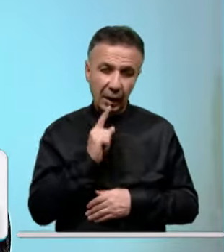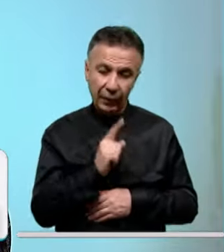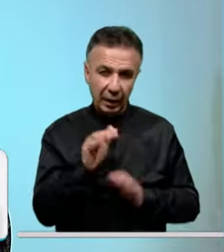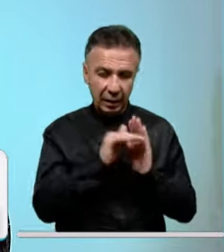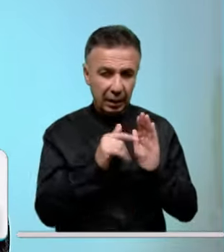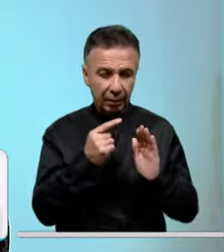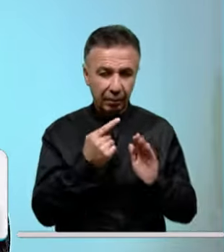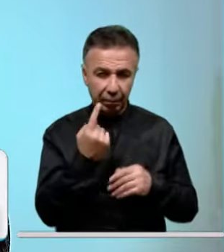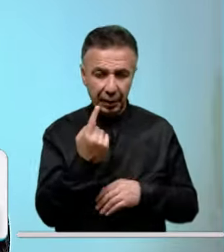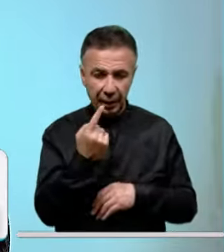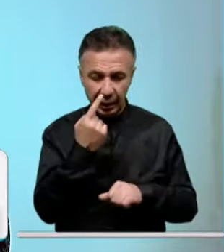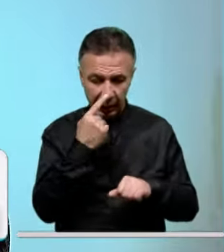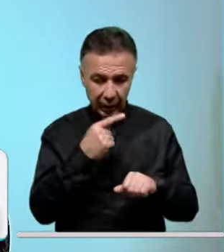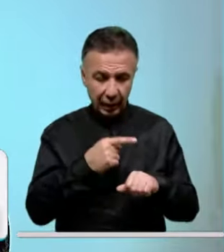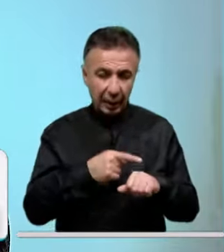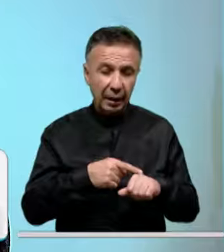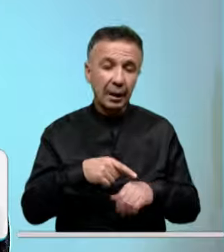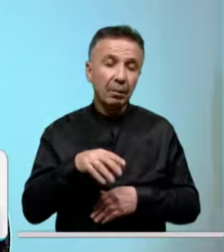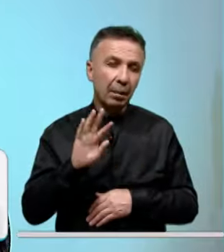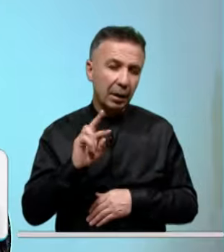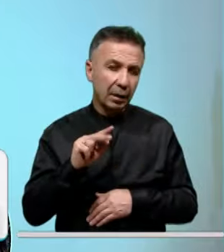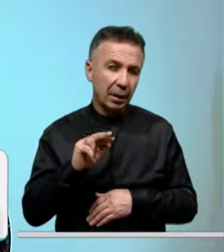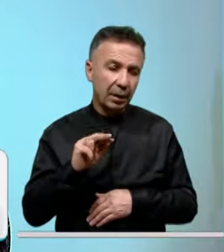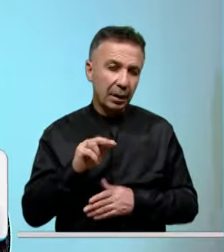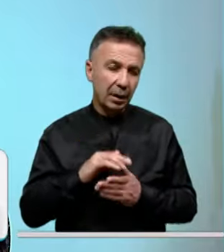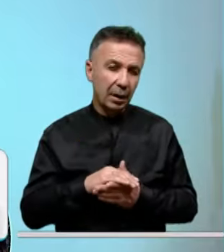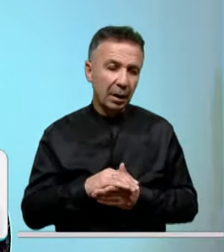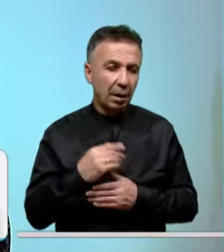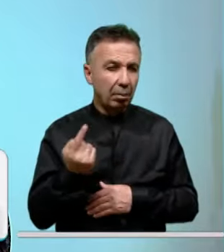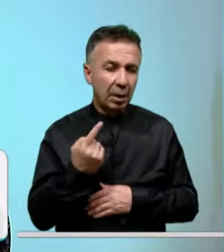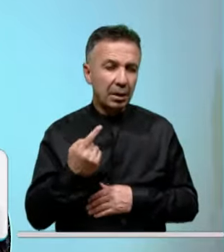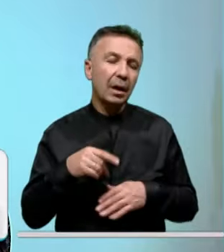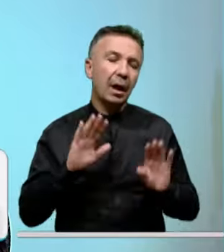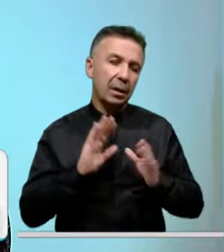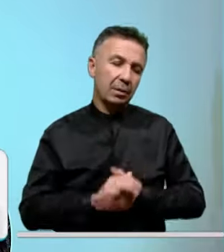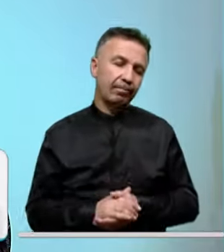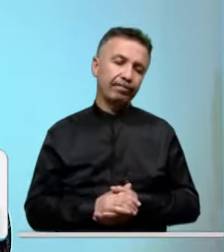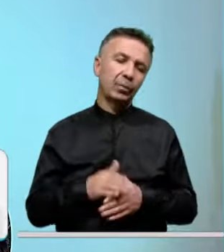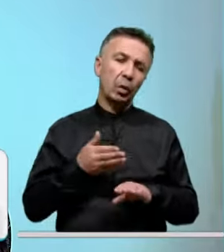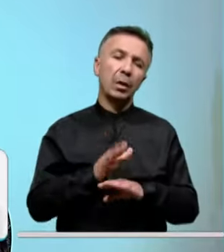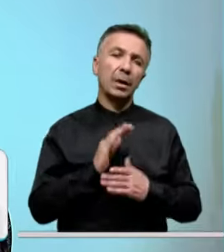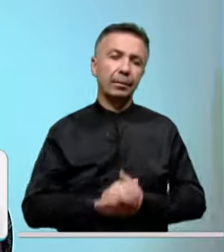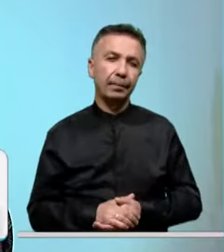birini inkar etmek gibi bir kapsama getirmek doğru değil.